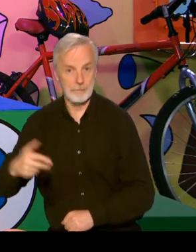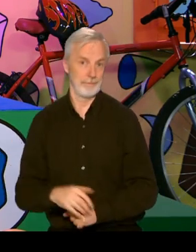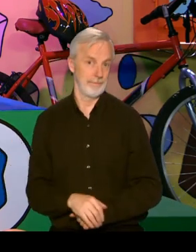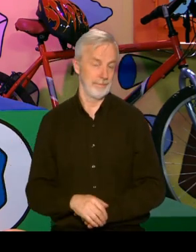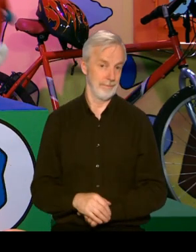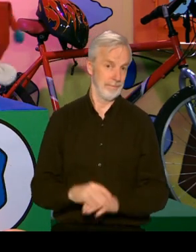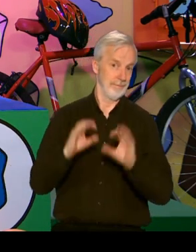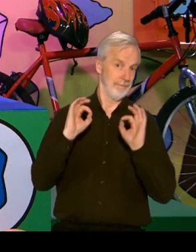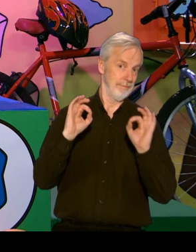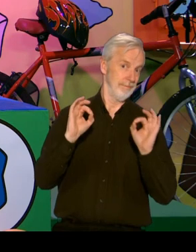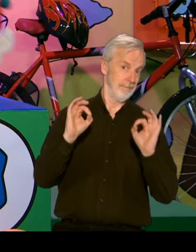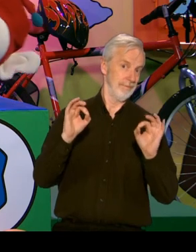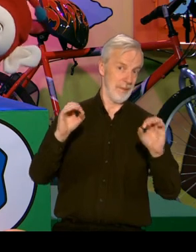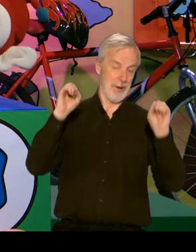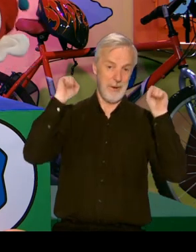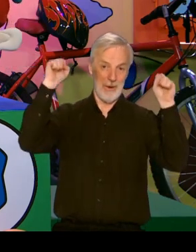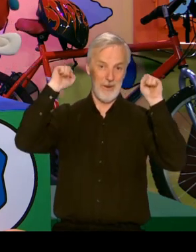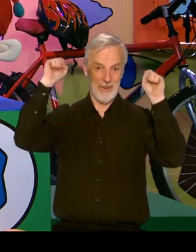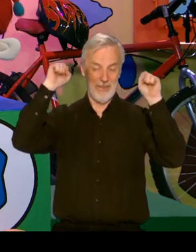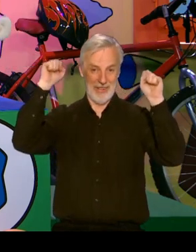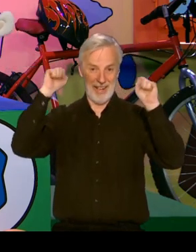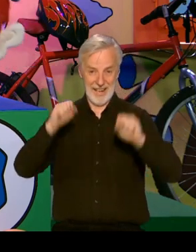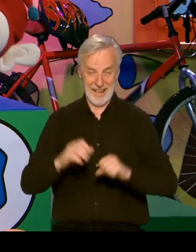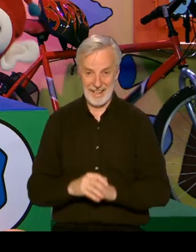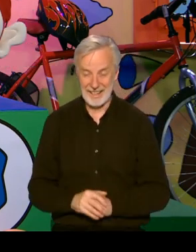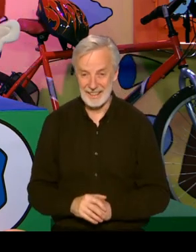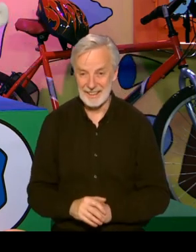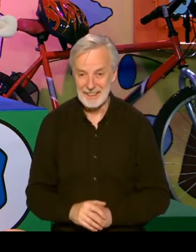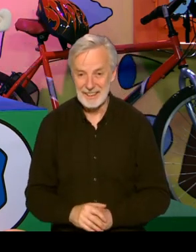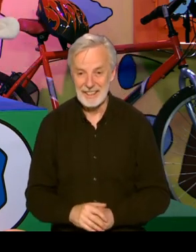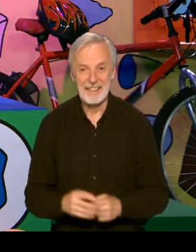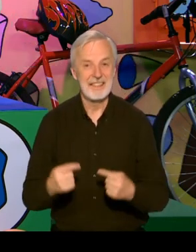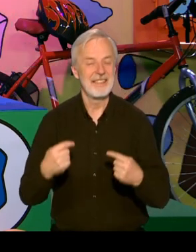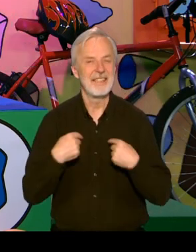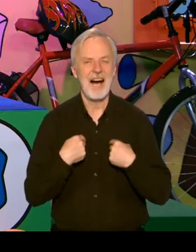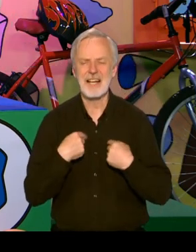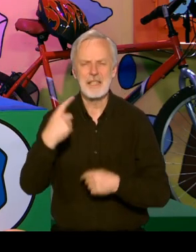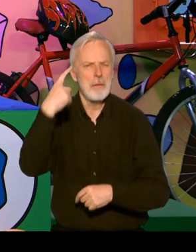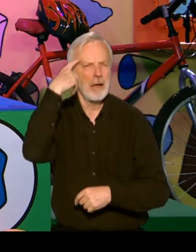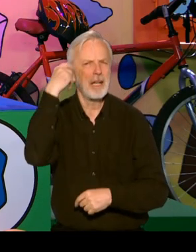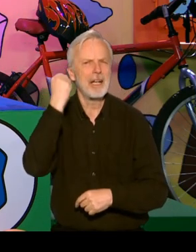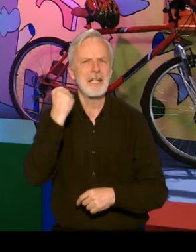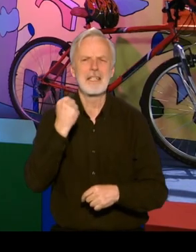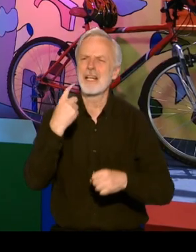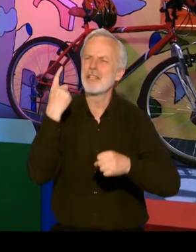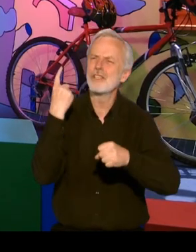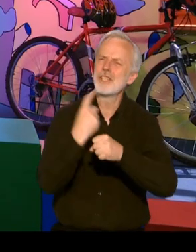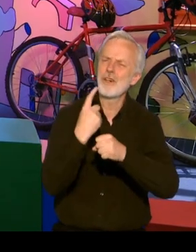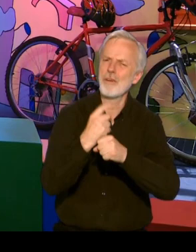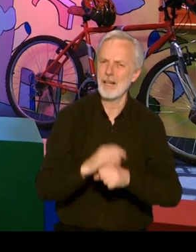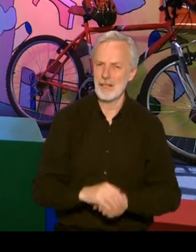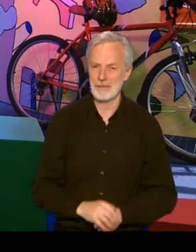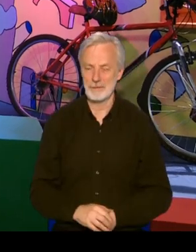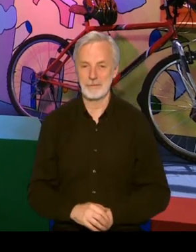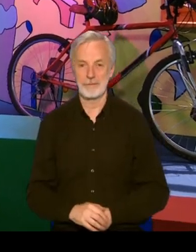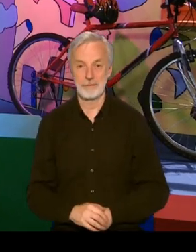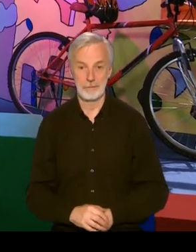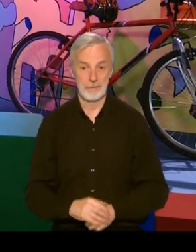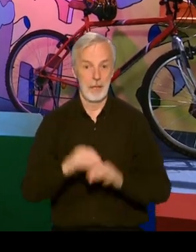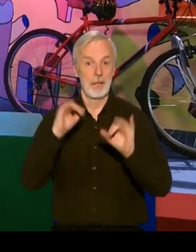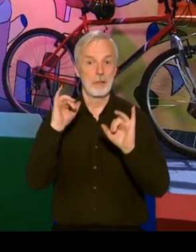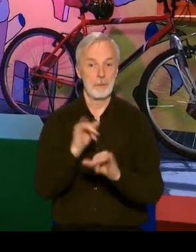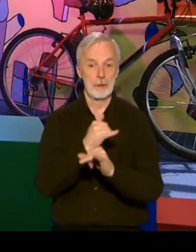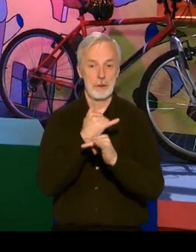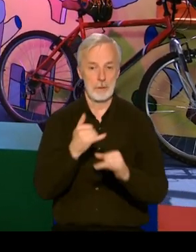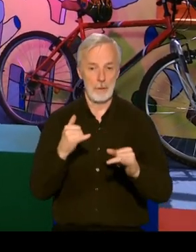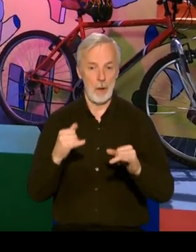tři. Jupíčko, já jsem tak šikovný. Jo, to je paráda,